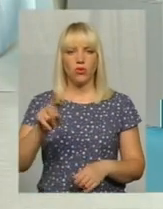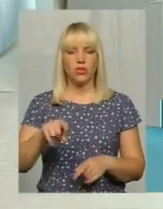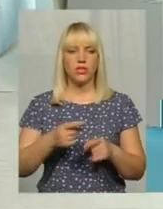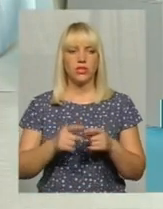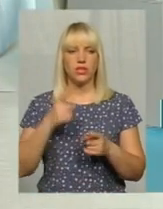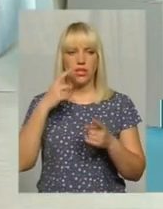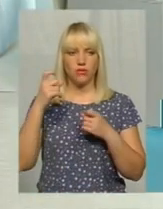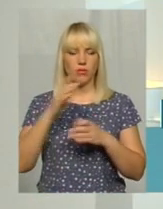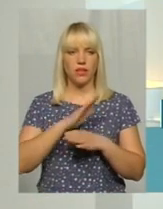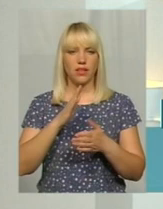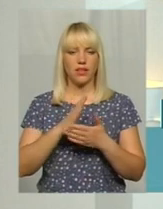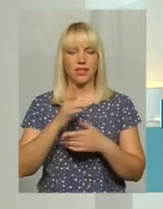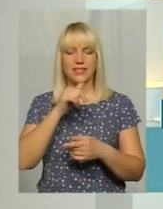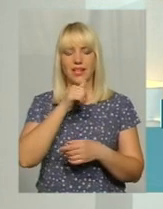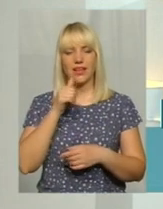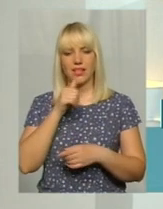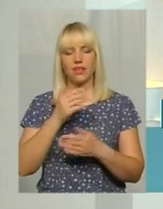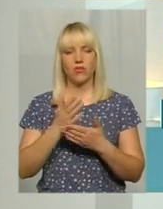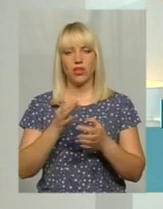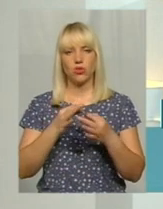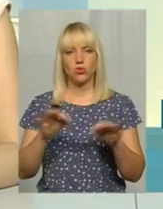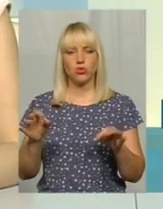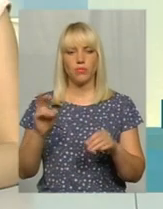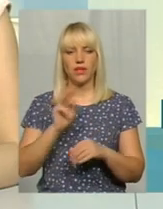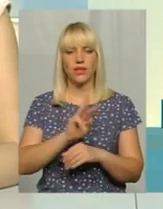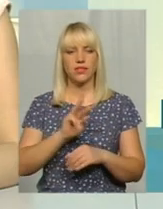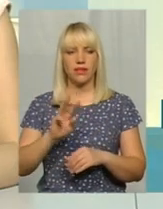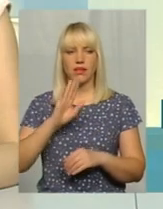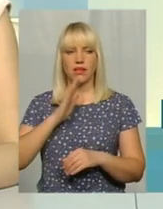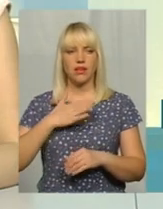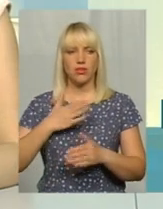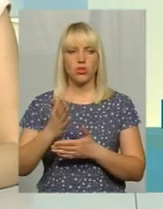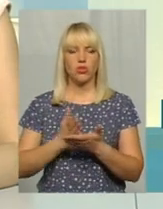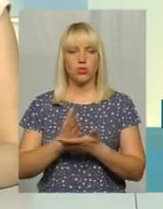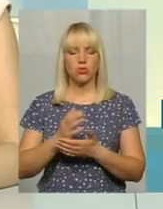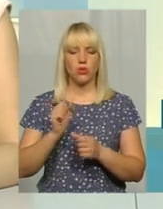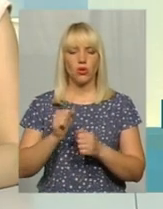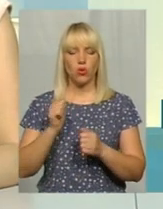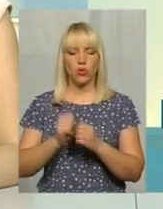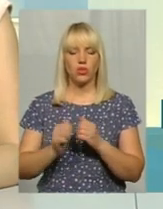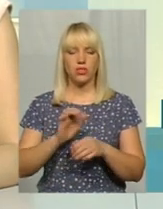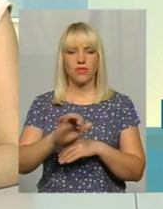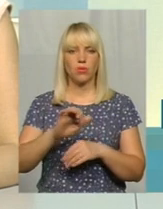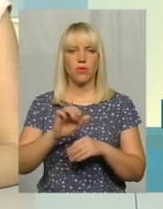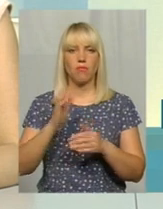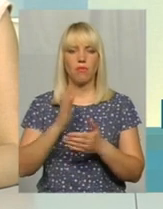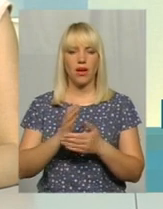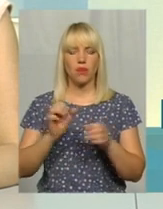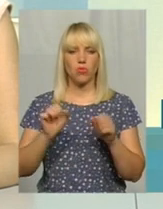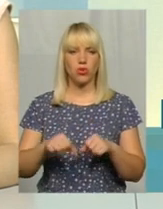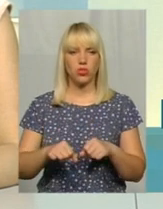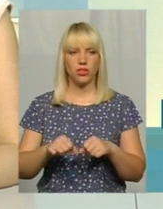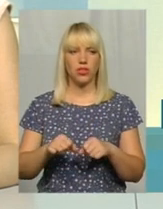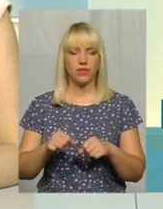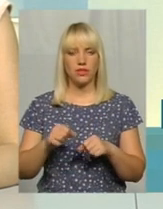не є секретна, вона є доступна на сайті нашої служби, і кожен з виробників має можливість зайти і побачити, коли саме його